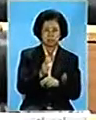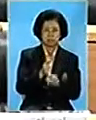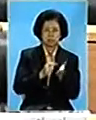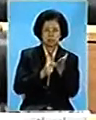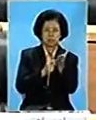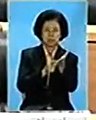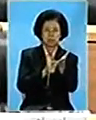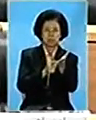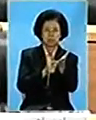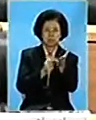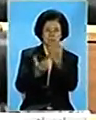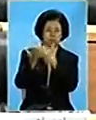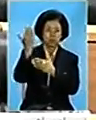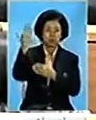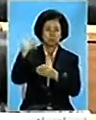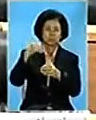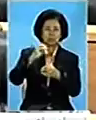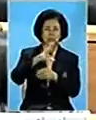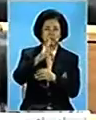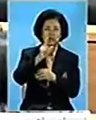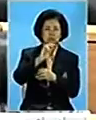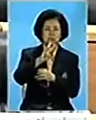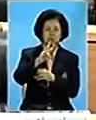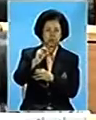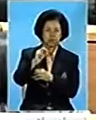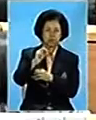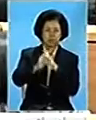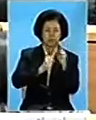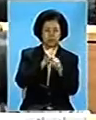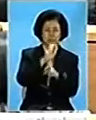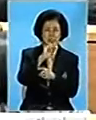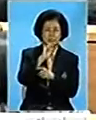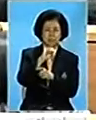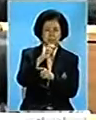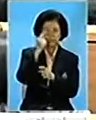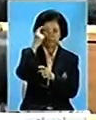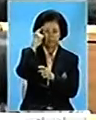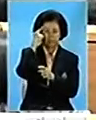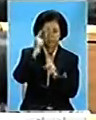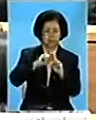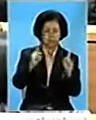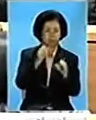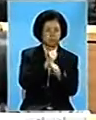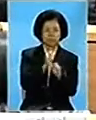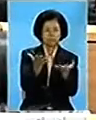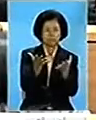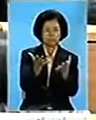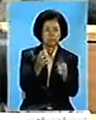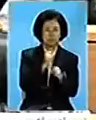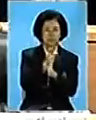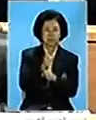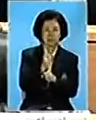ที่สมัยท่านชวนนะครับปี40ก็มีดำริแต่ก็ไม่ได้ทำอะไรมาทำจริงจังก็คือสมัย